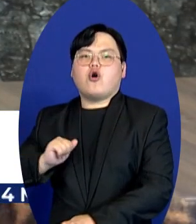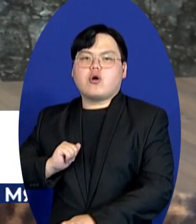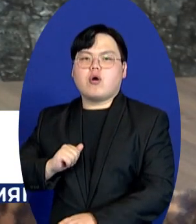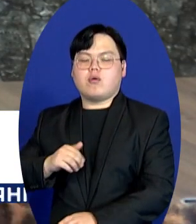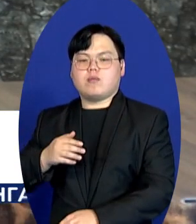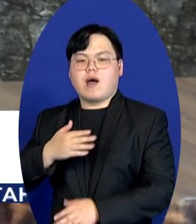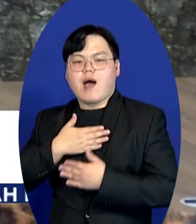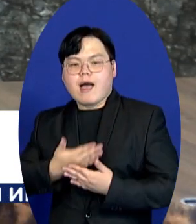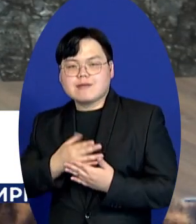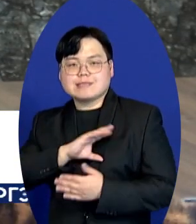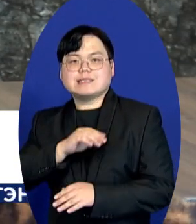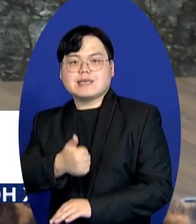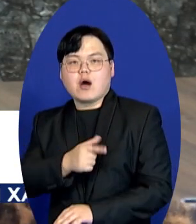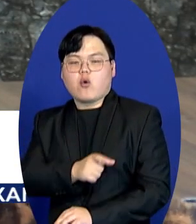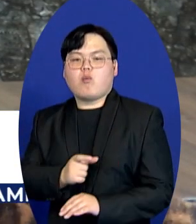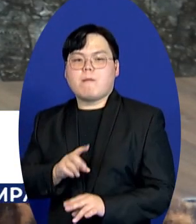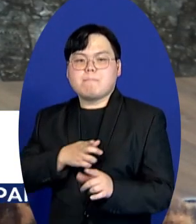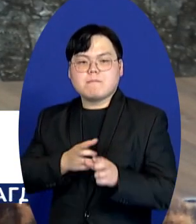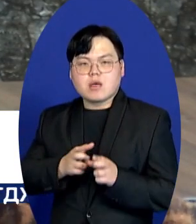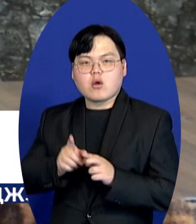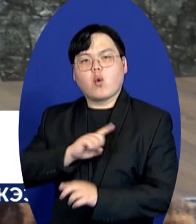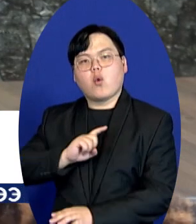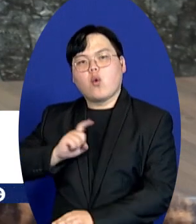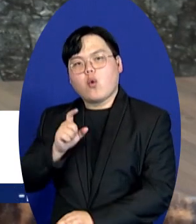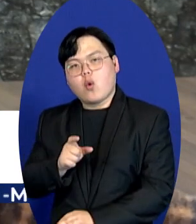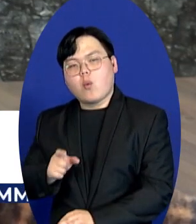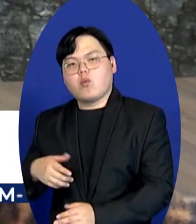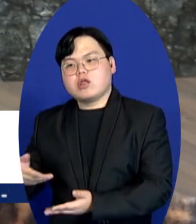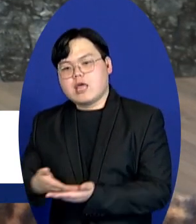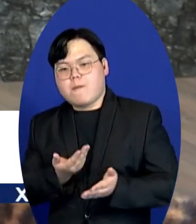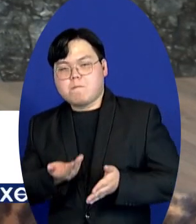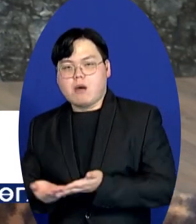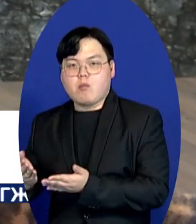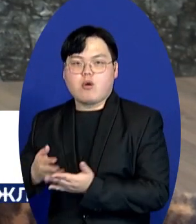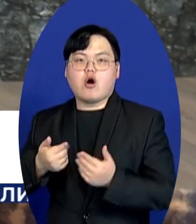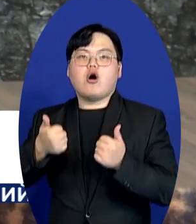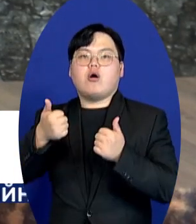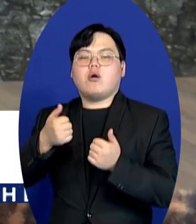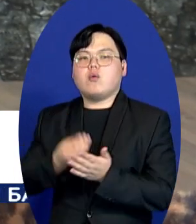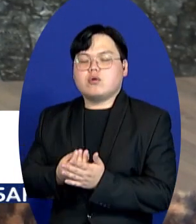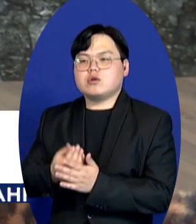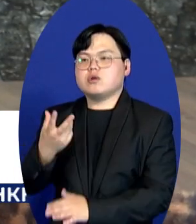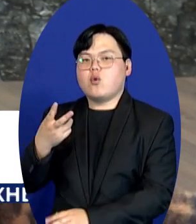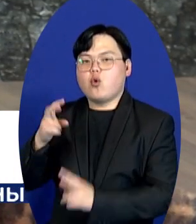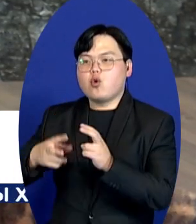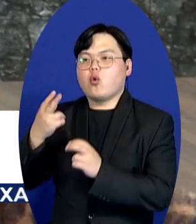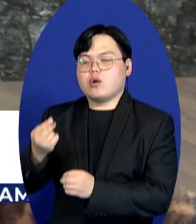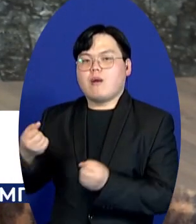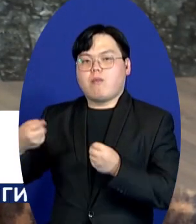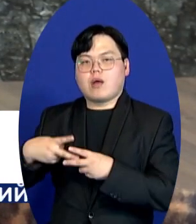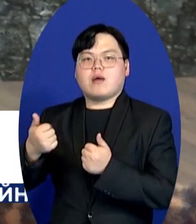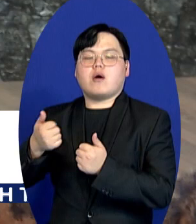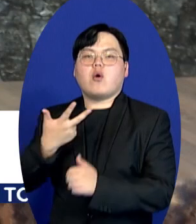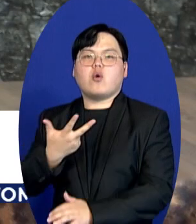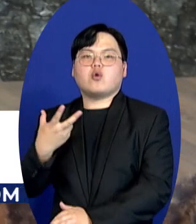хандив тусламж бизнес эрхлэгч компаниуд хувь хүмүүс энэ дэмжлэгээр одоо энэ машиныг өртгөөр нь 330 суманда 2